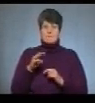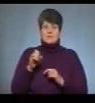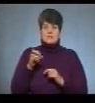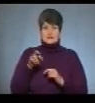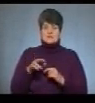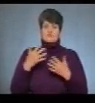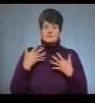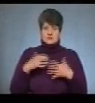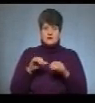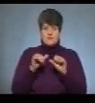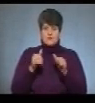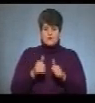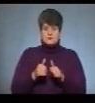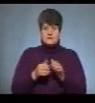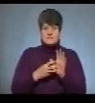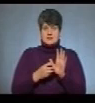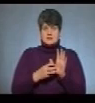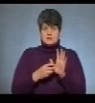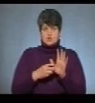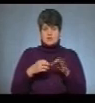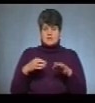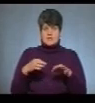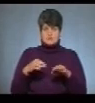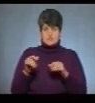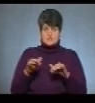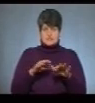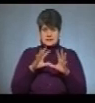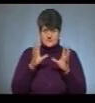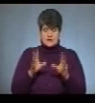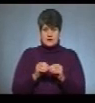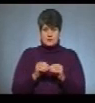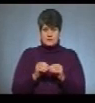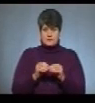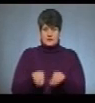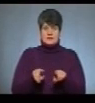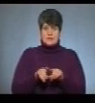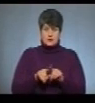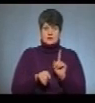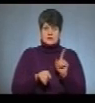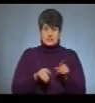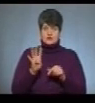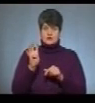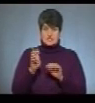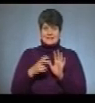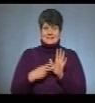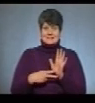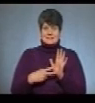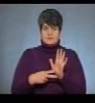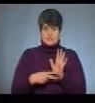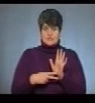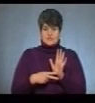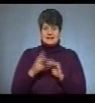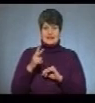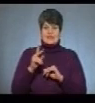ДФС вже оформлено 800 транспортних засобів загального, а також з них 470 так